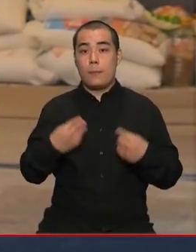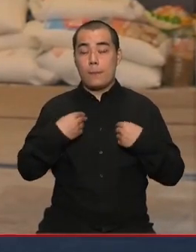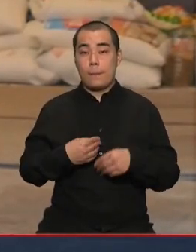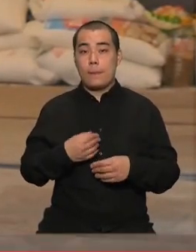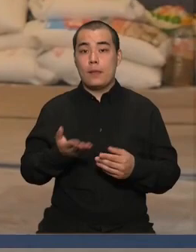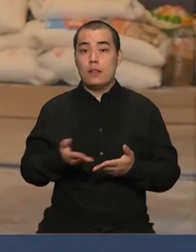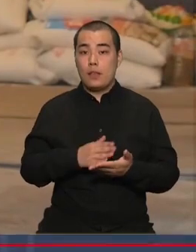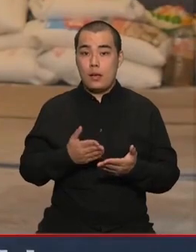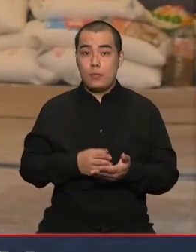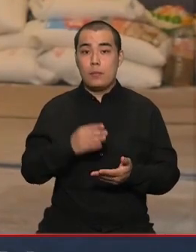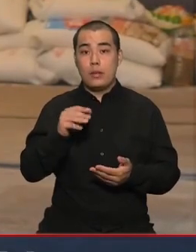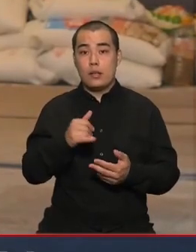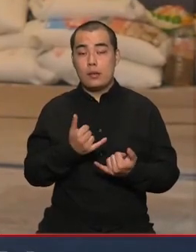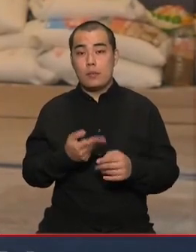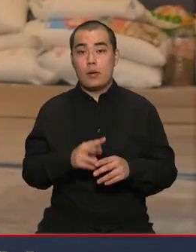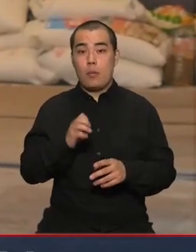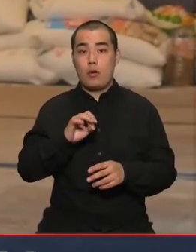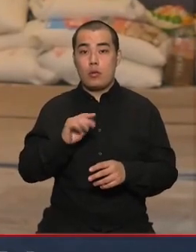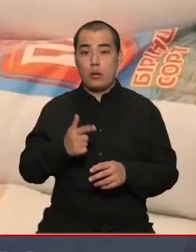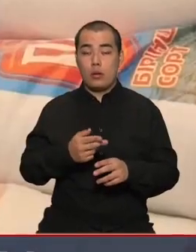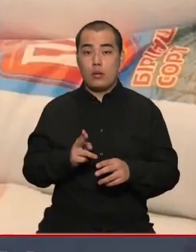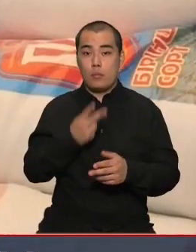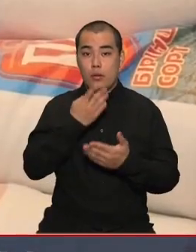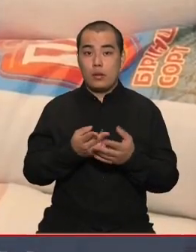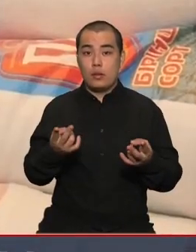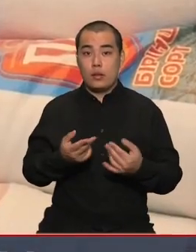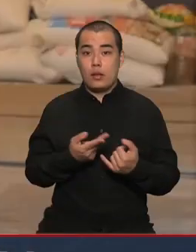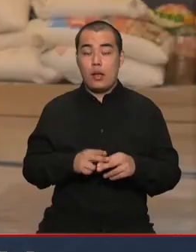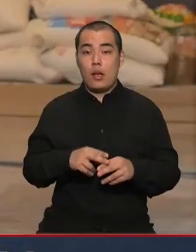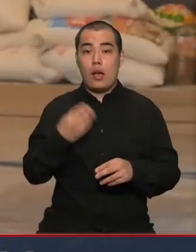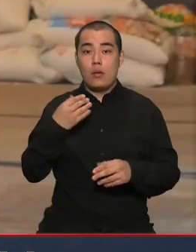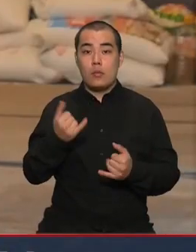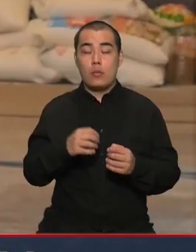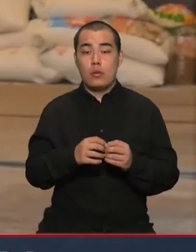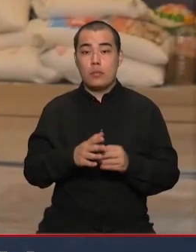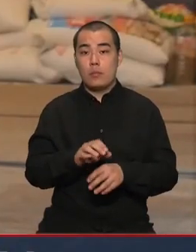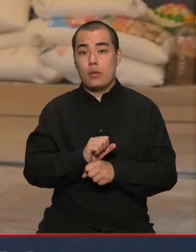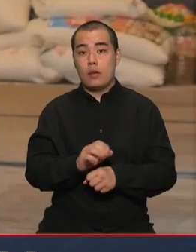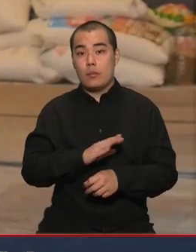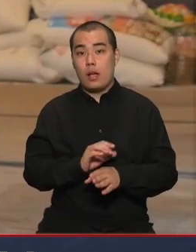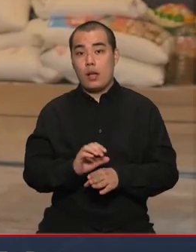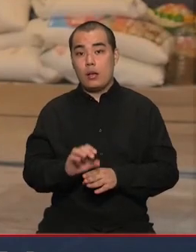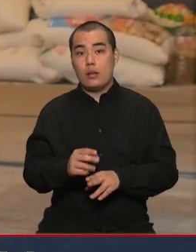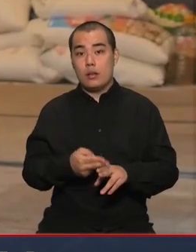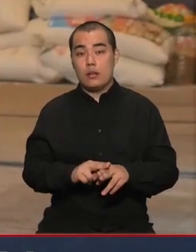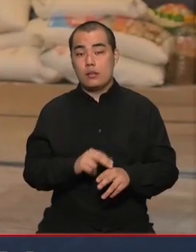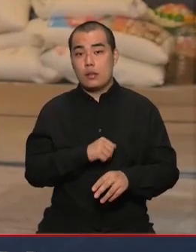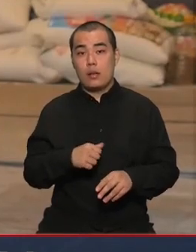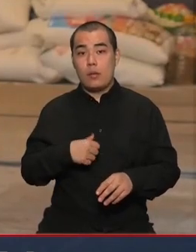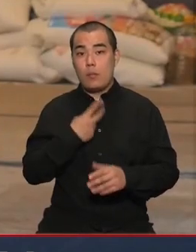құм заттарға, мешок сондай заттар керек деп жатыр. Бұның алдында Ақтөбеге 15 машин кетті. Осы кеше Ақтаудан